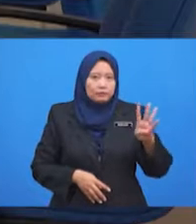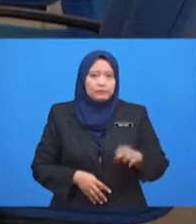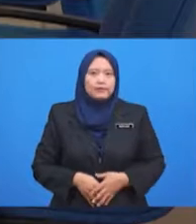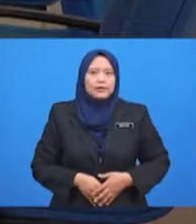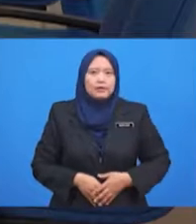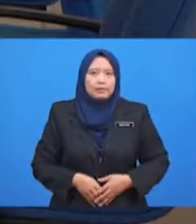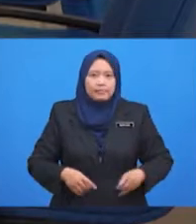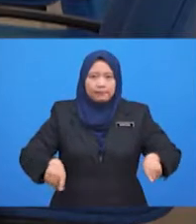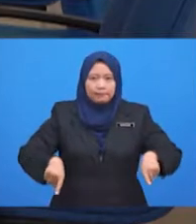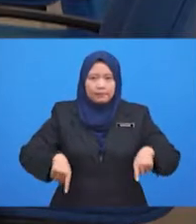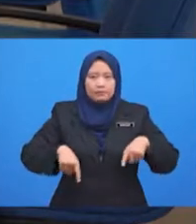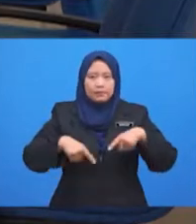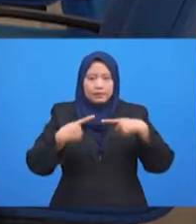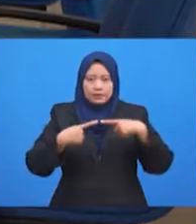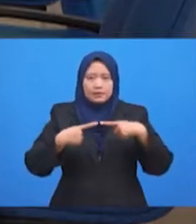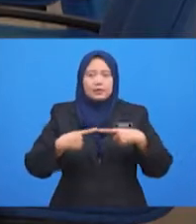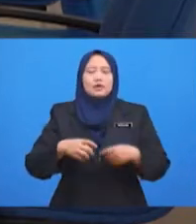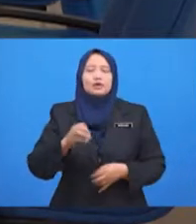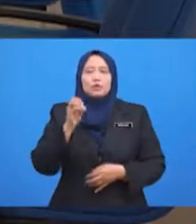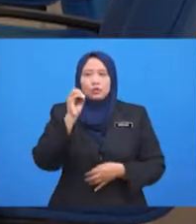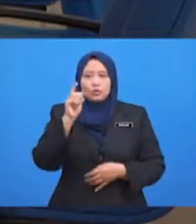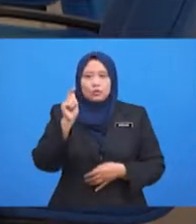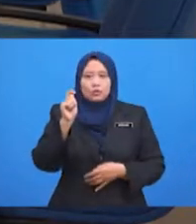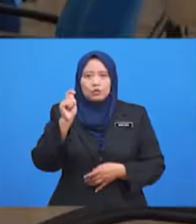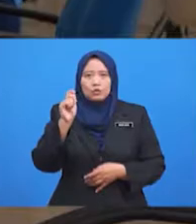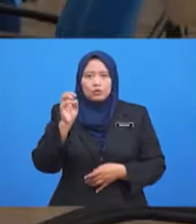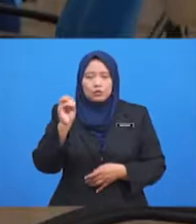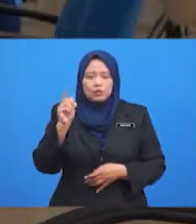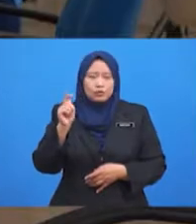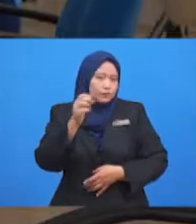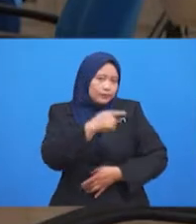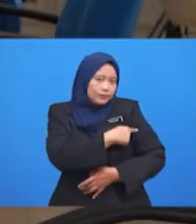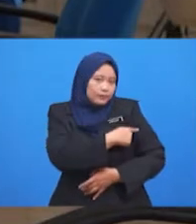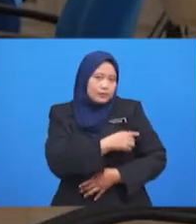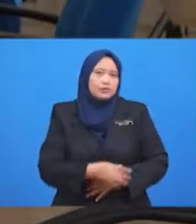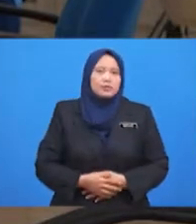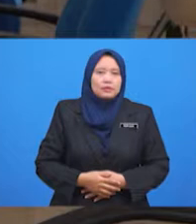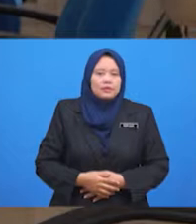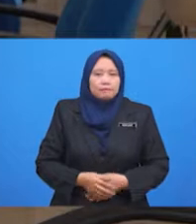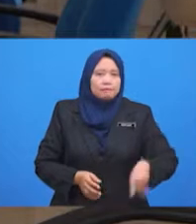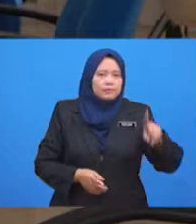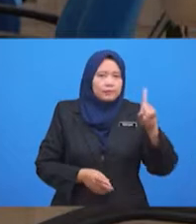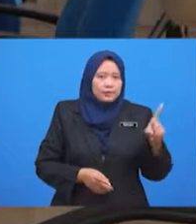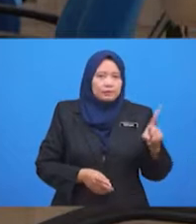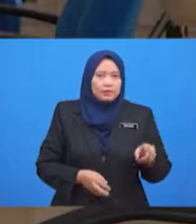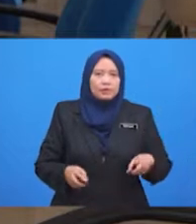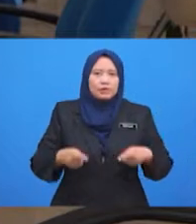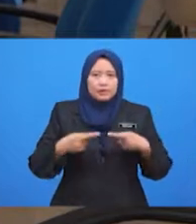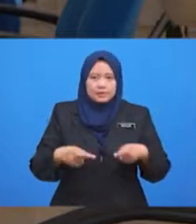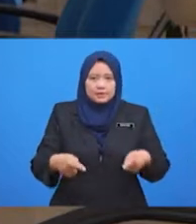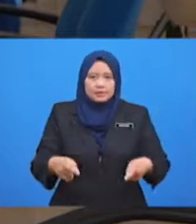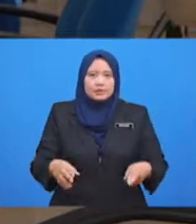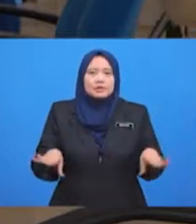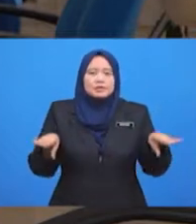iaitu proses keempat, ialah menegangkan otot. Proses pertama, iaitu merangsang penyerapan